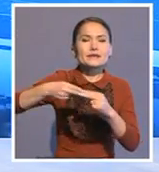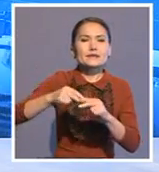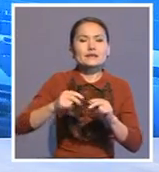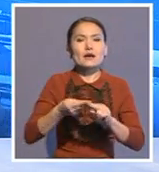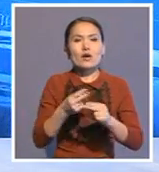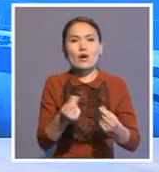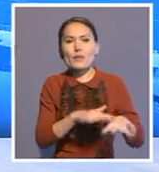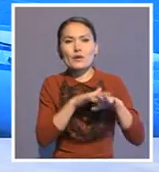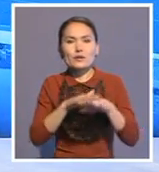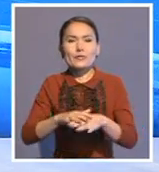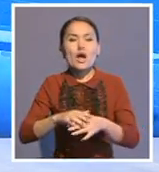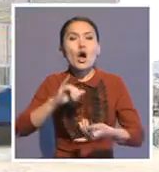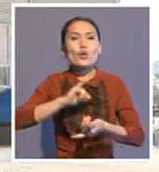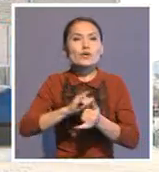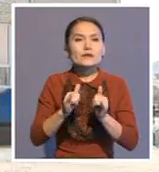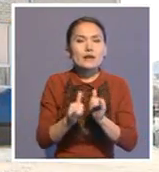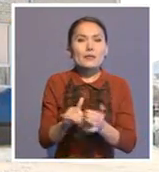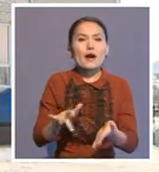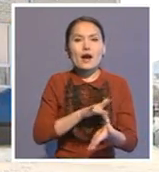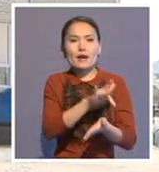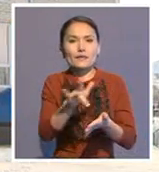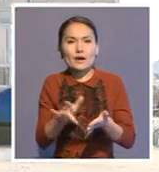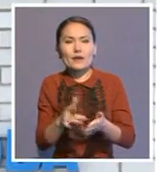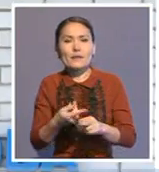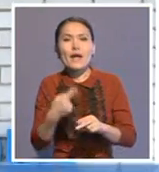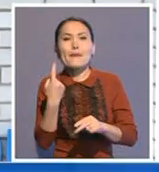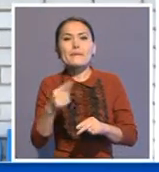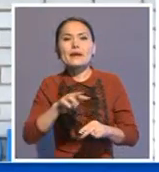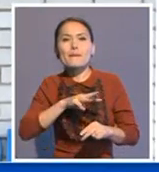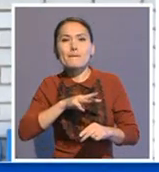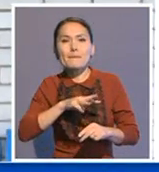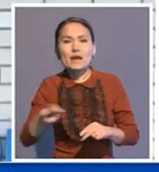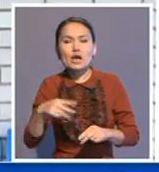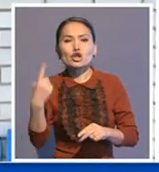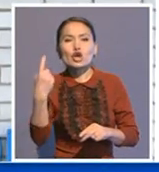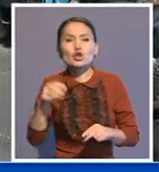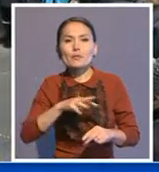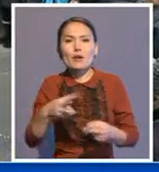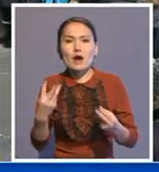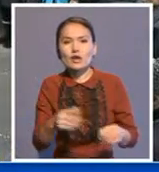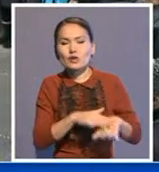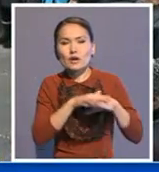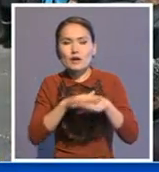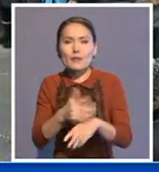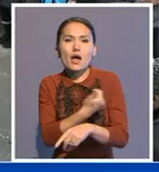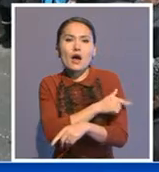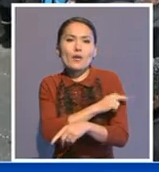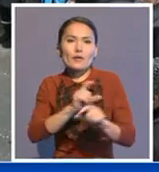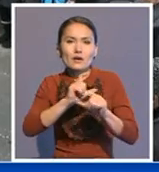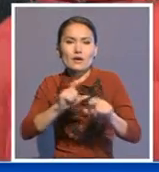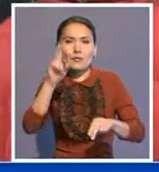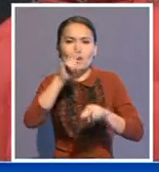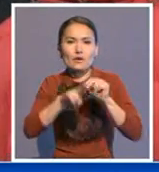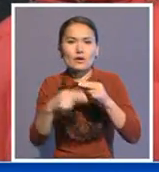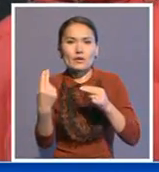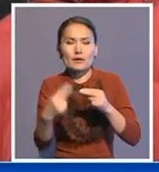жауапкершілігі аясында бой көтерген. Өскемен Титан Магний комбинаты 1 миллиард 100 миллион теңге қаржы бөліп, орталық бар жоғы бір жылдың ішінде салынып